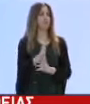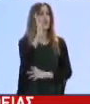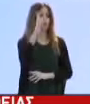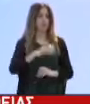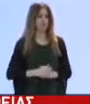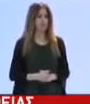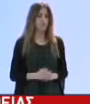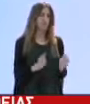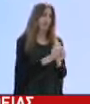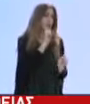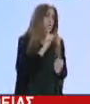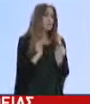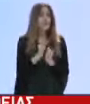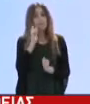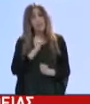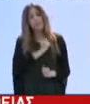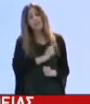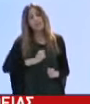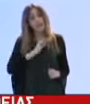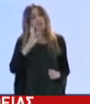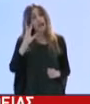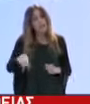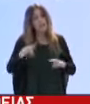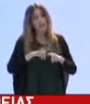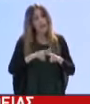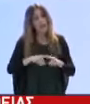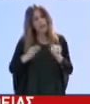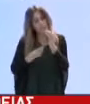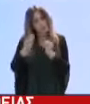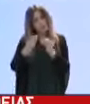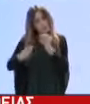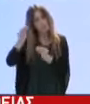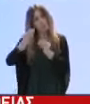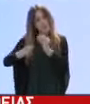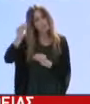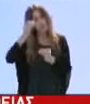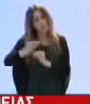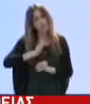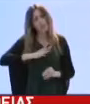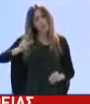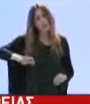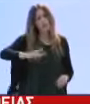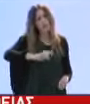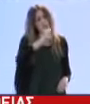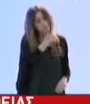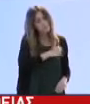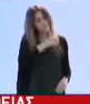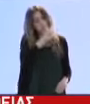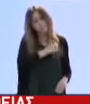στη χώρα μας γίνεται χειρότερη μέρα με τη μέρα. Οι πολίτες δοκιμάζονται, νιώθουν μια πρωτοφανή